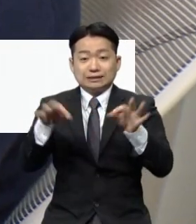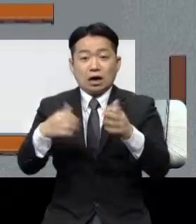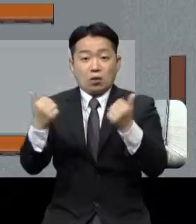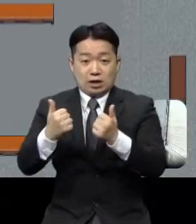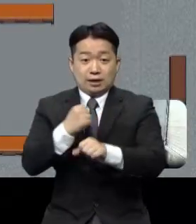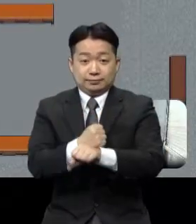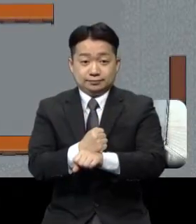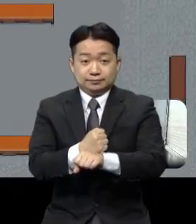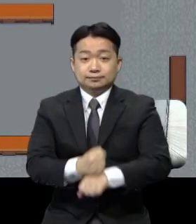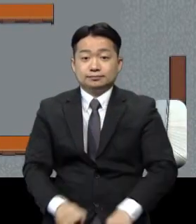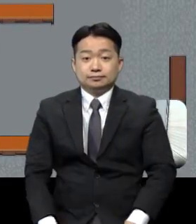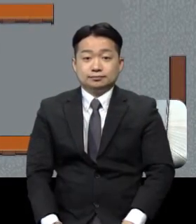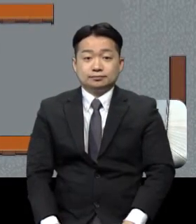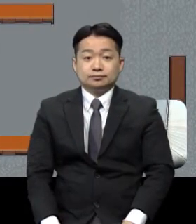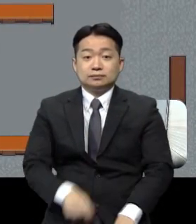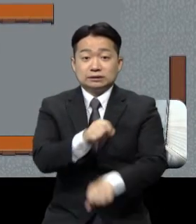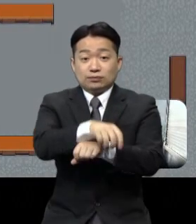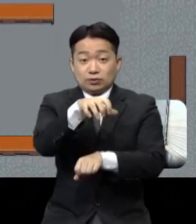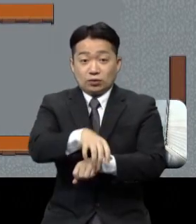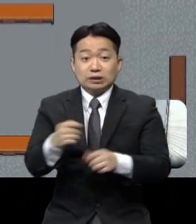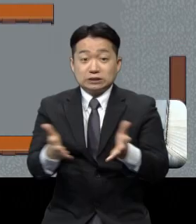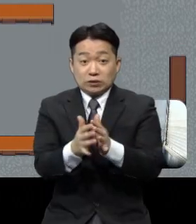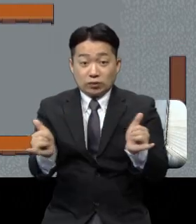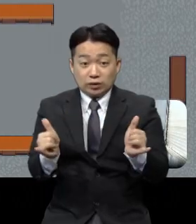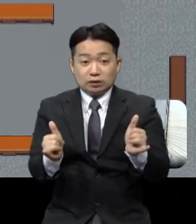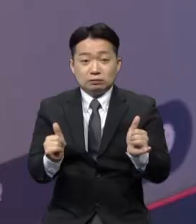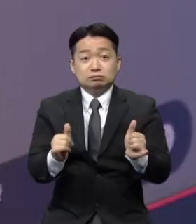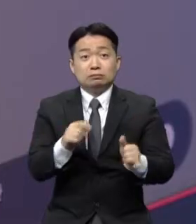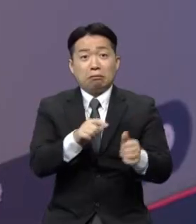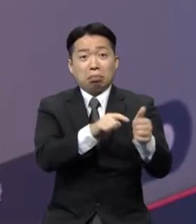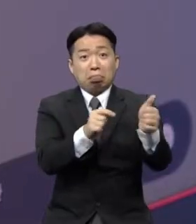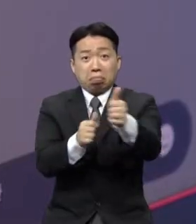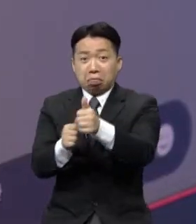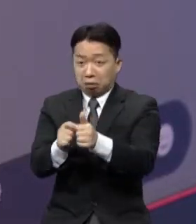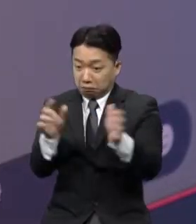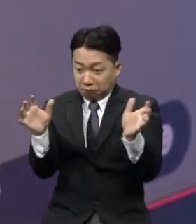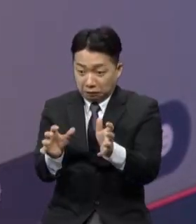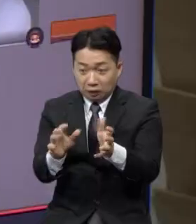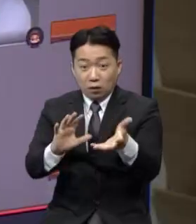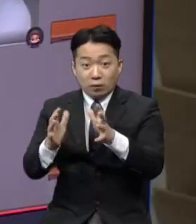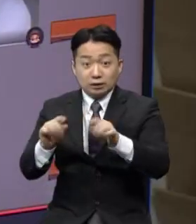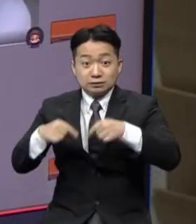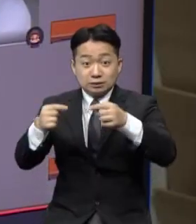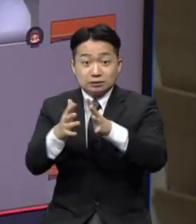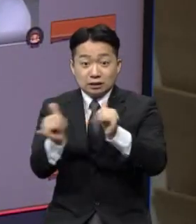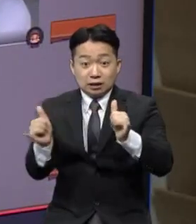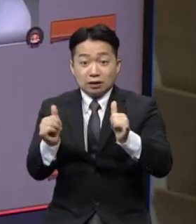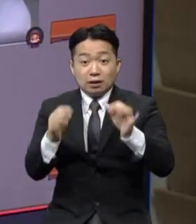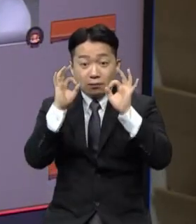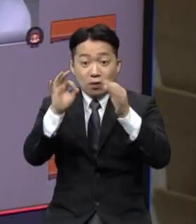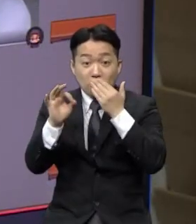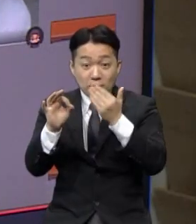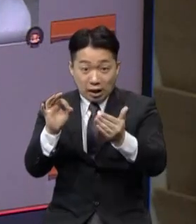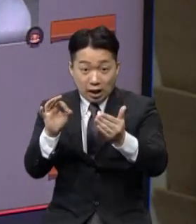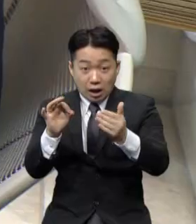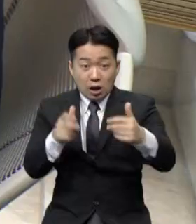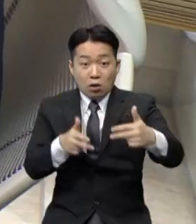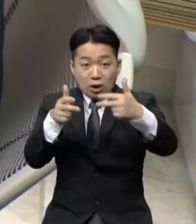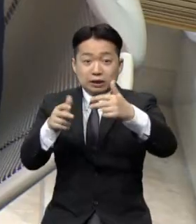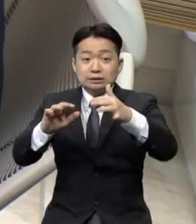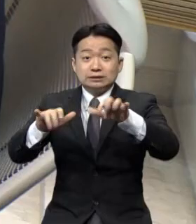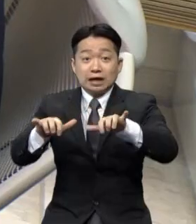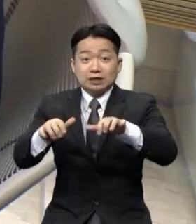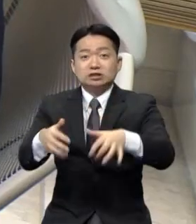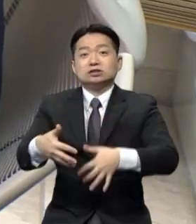회의할게요. 가상 사무실에서 직원들의 캐릭터가 한데 모이면 회의 참가자들을 모두 볼 수 있는 화상